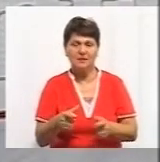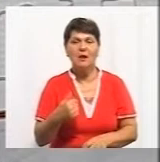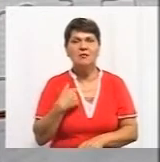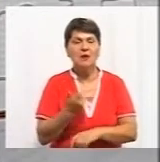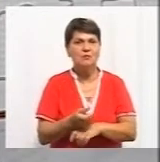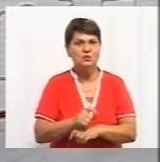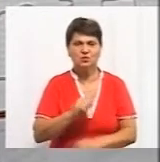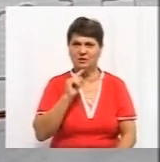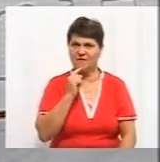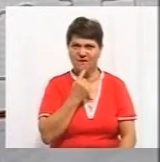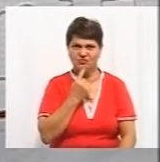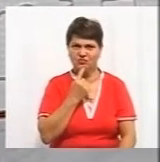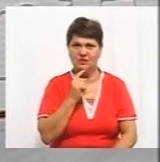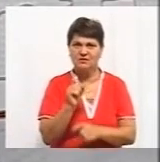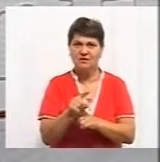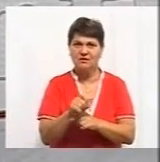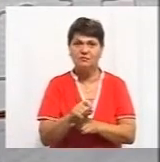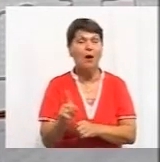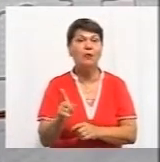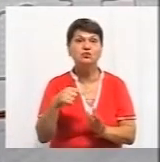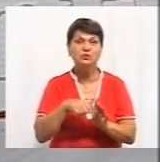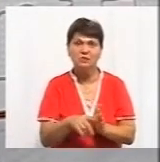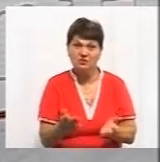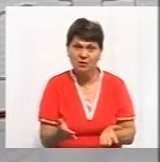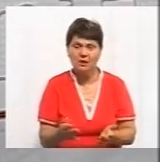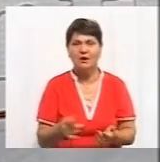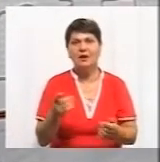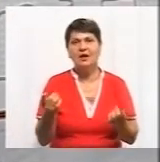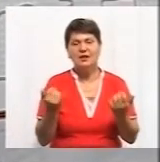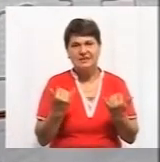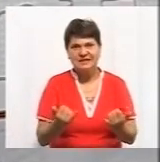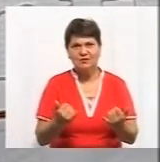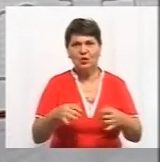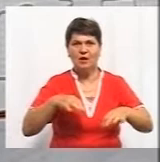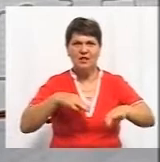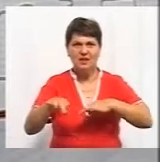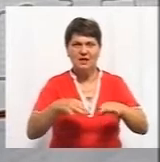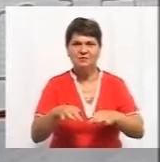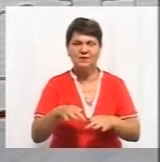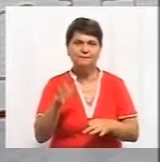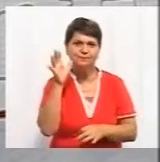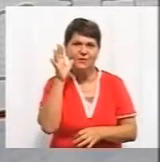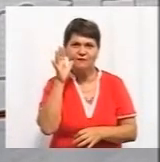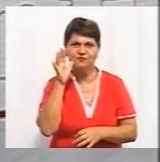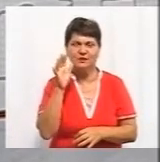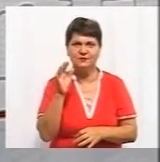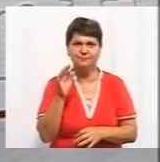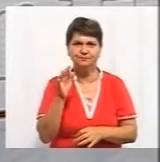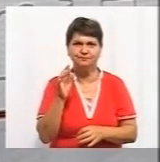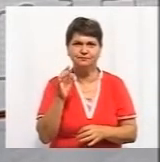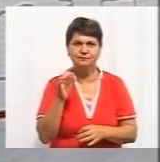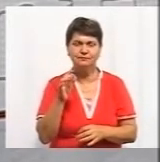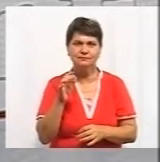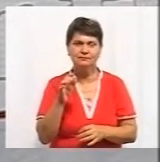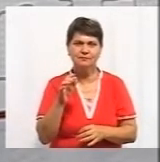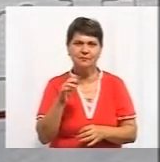тими задачами, які є. Але що коли... це означає? Тому що сьогодні, якщо транспорт, особливо в часи пік, по кількості сидячих місць ми маємо